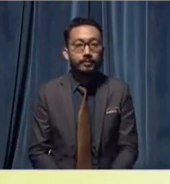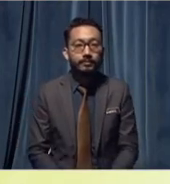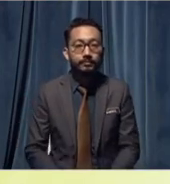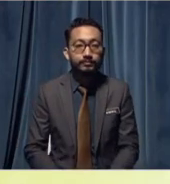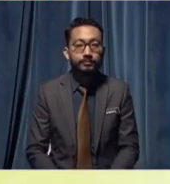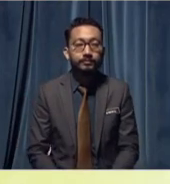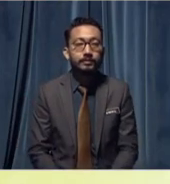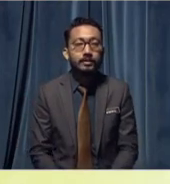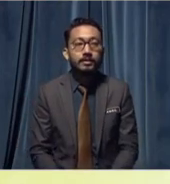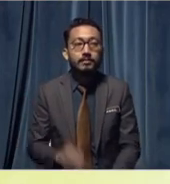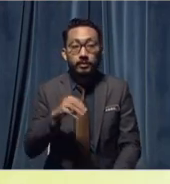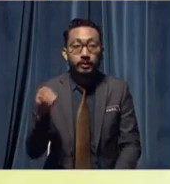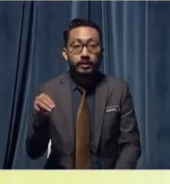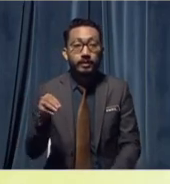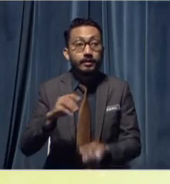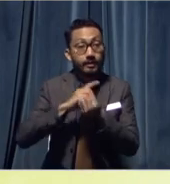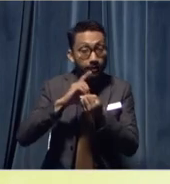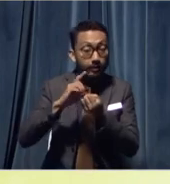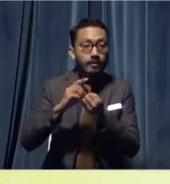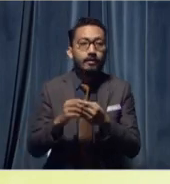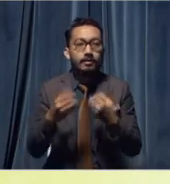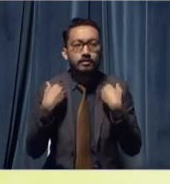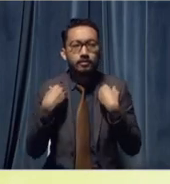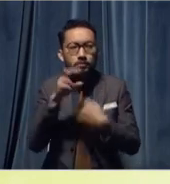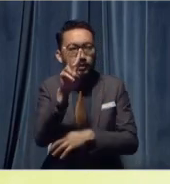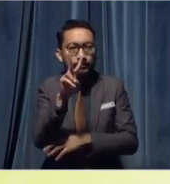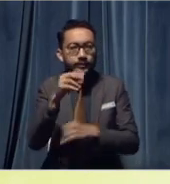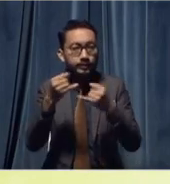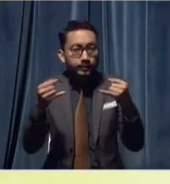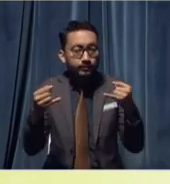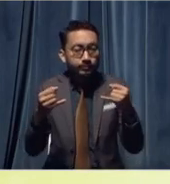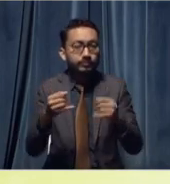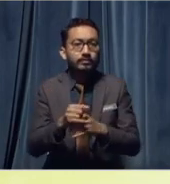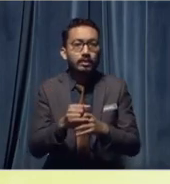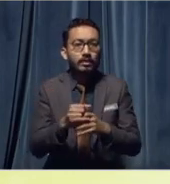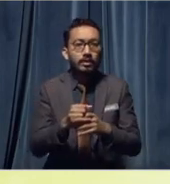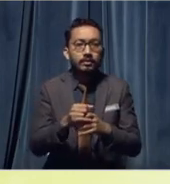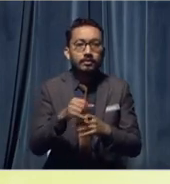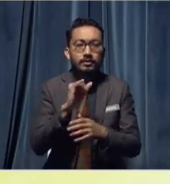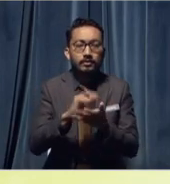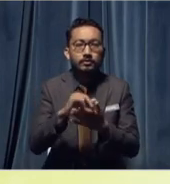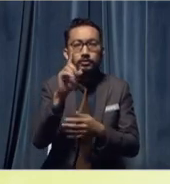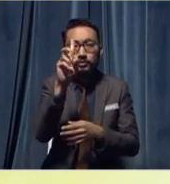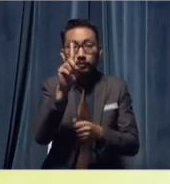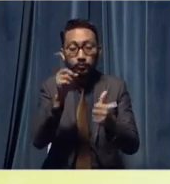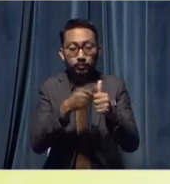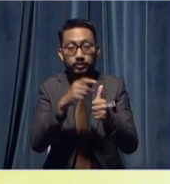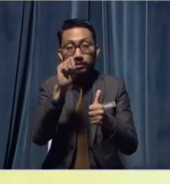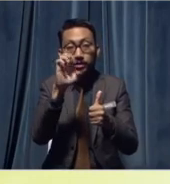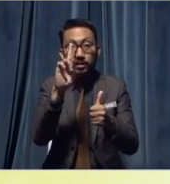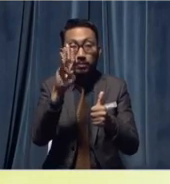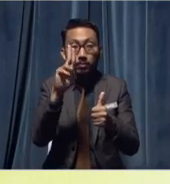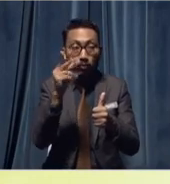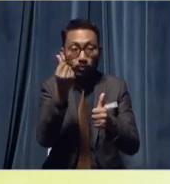Murid-murid, deterjen ada dua jenis, iaitu jenis serbuk dan juga